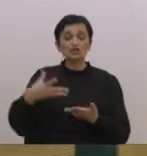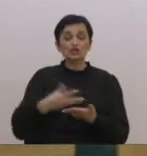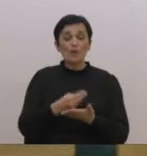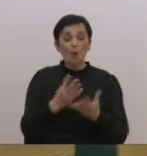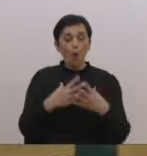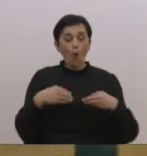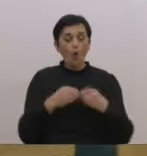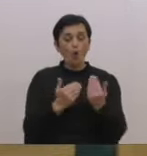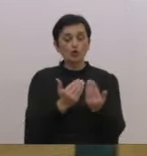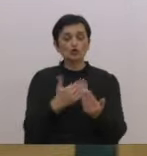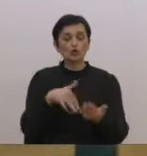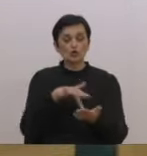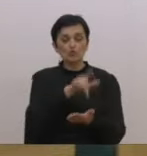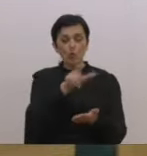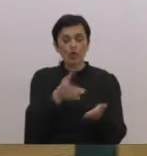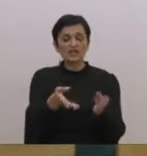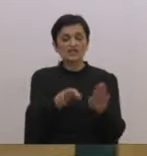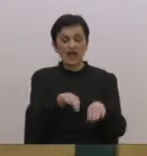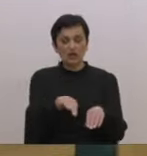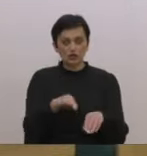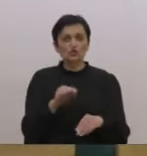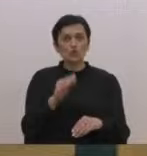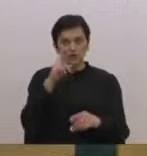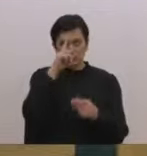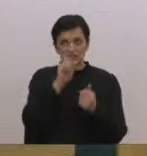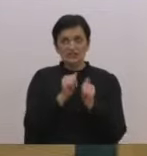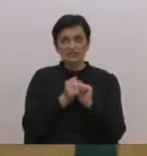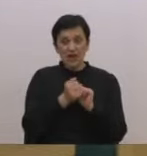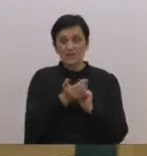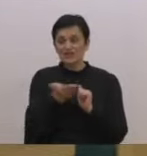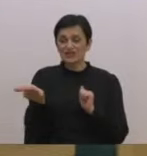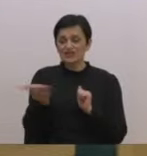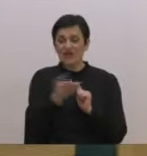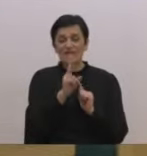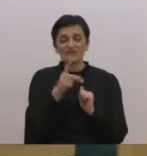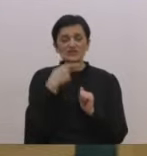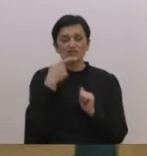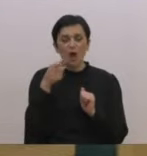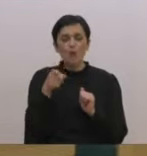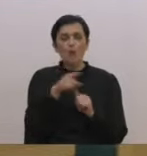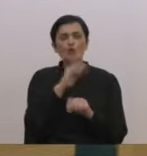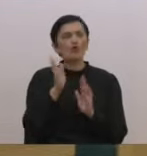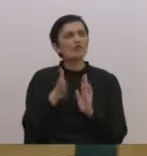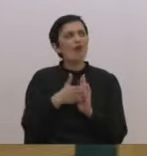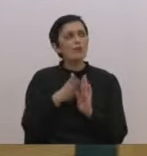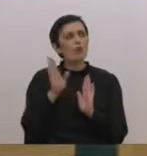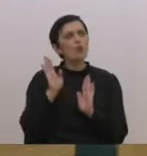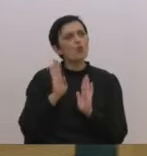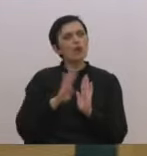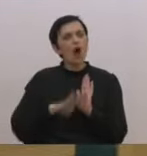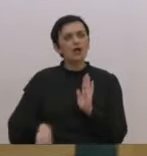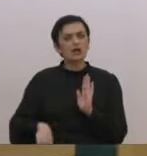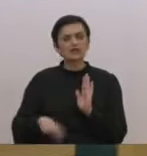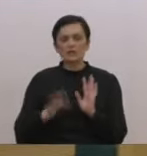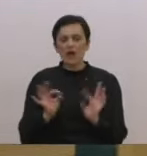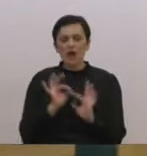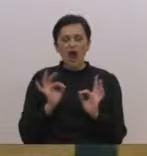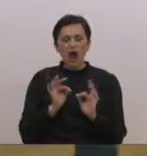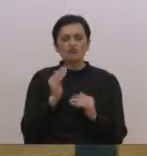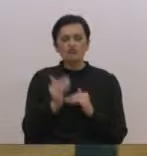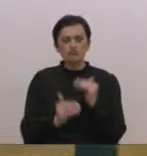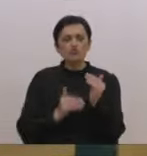დარჩათ მოქალაქეებს. ესეც სამახსოვროდ თქვენთვის, ვინც აქ ამბობდით, რომ ყველაფერი უარესდება და თითქოს არავითარი